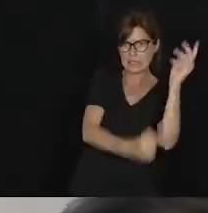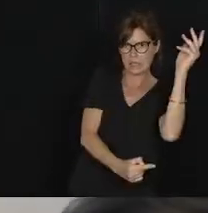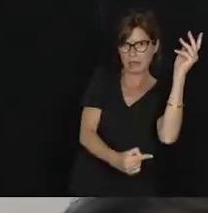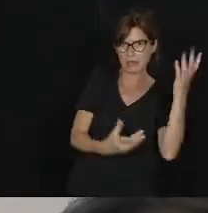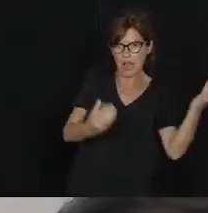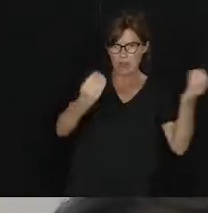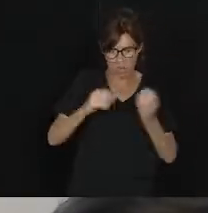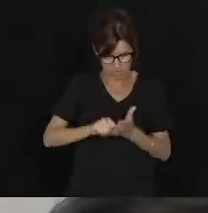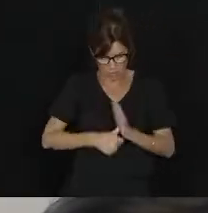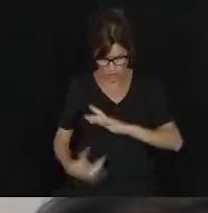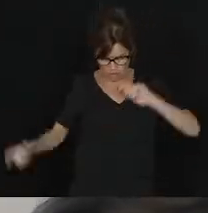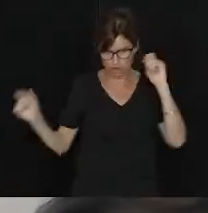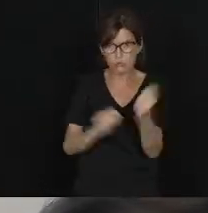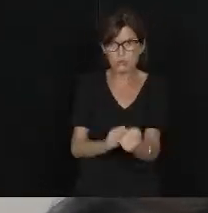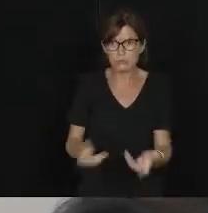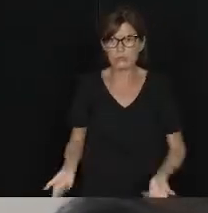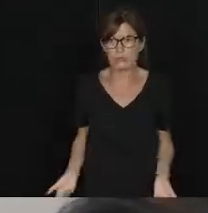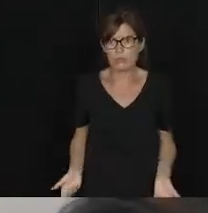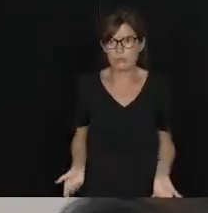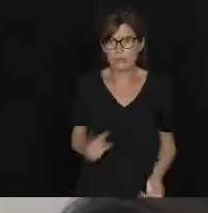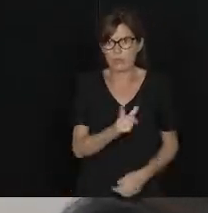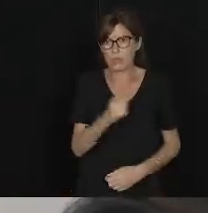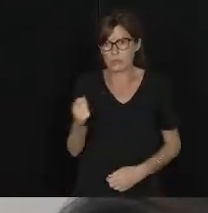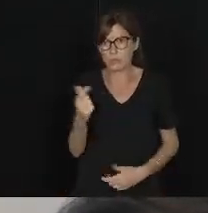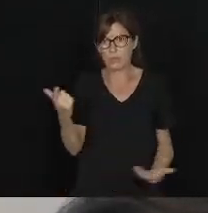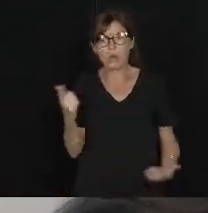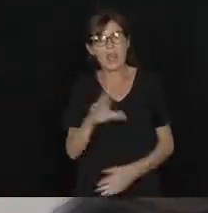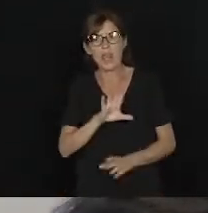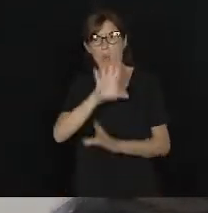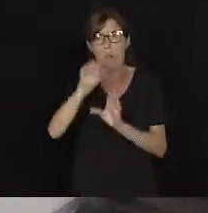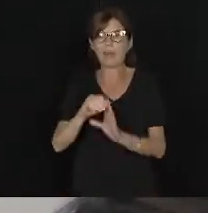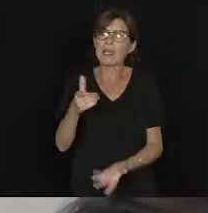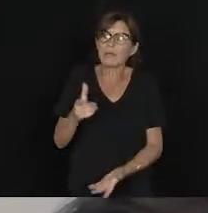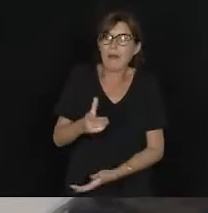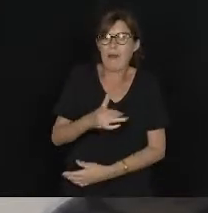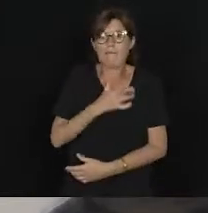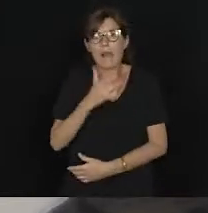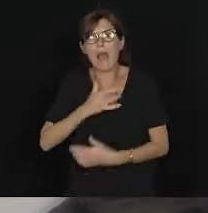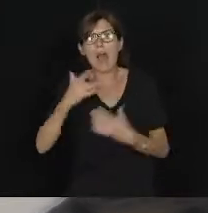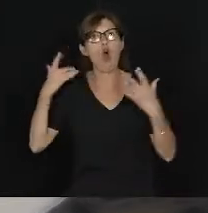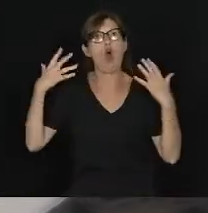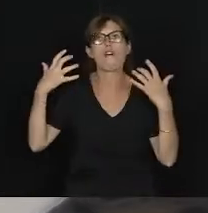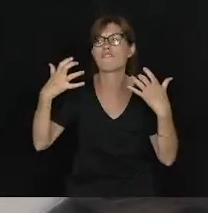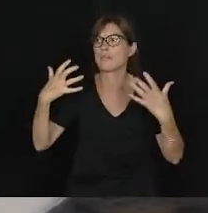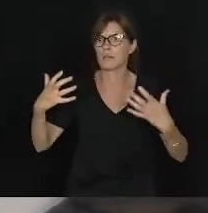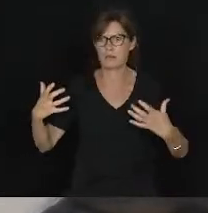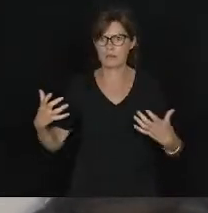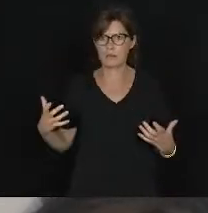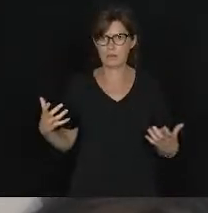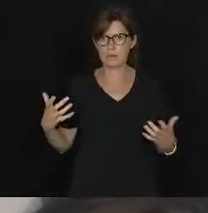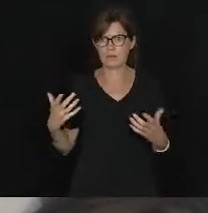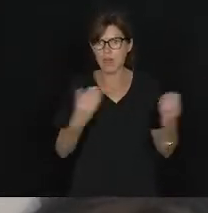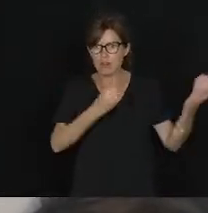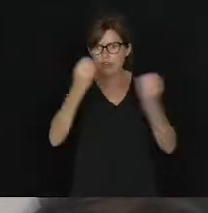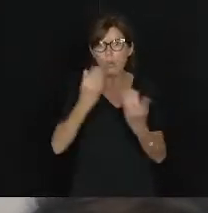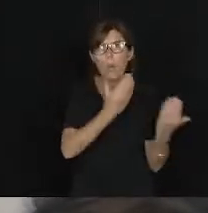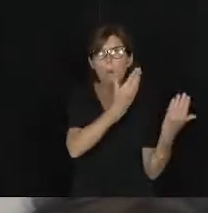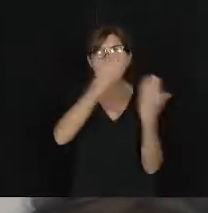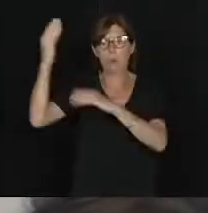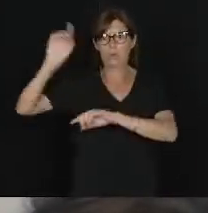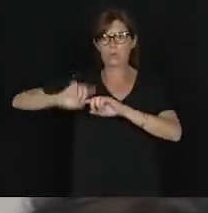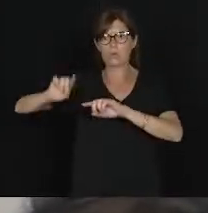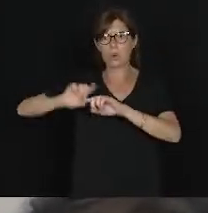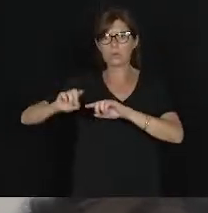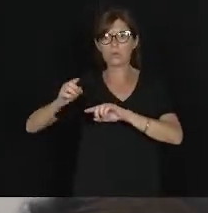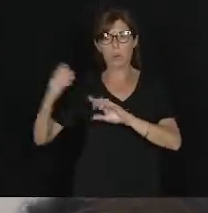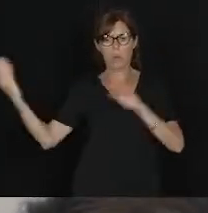identités, hein, qui contracte les intérêts, pardon, et les aspirations. Il déprécie le temps ordinaire, qui ne lui est pas